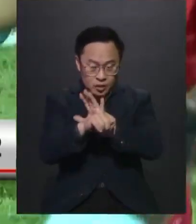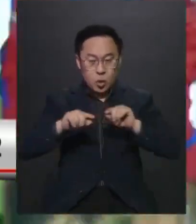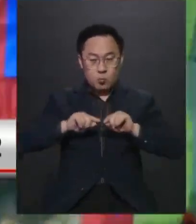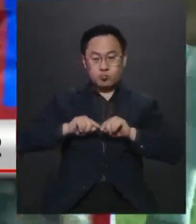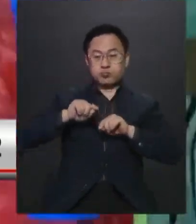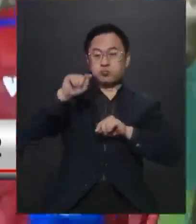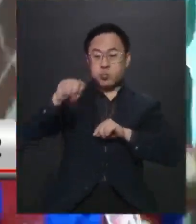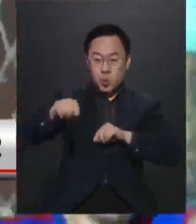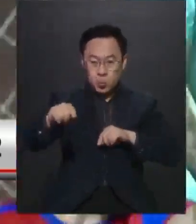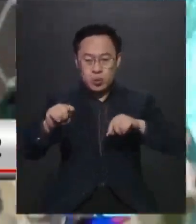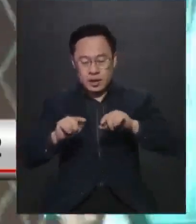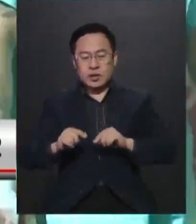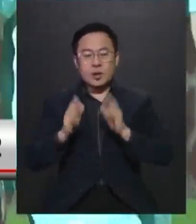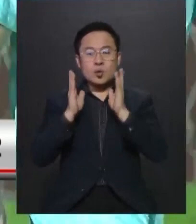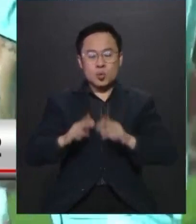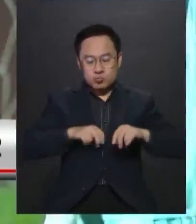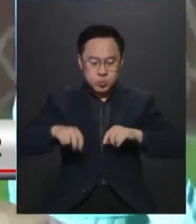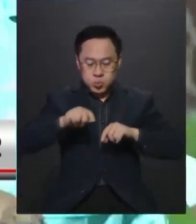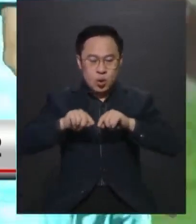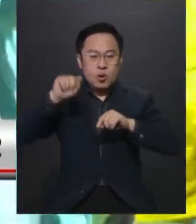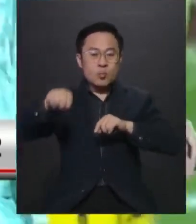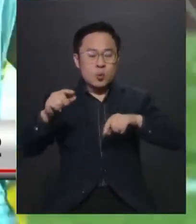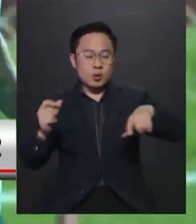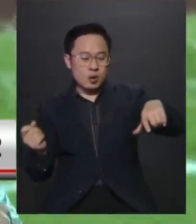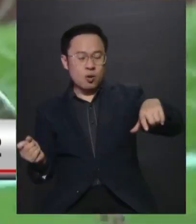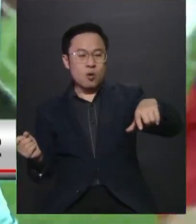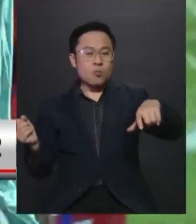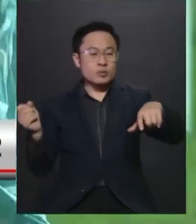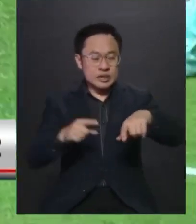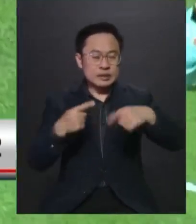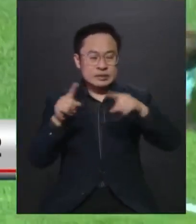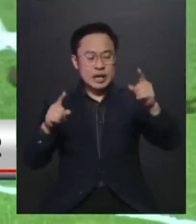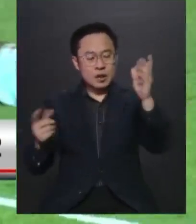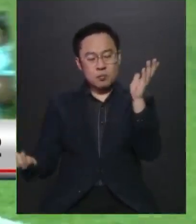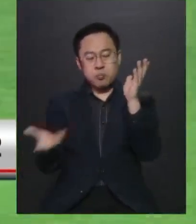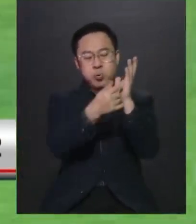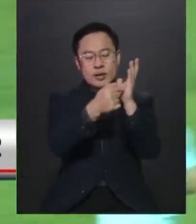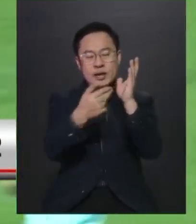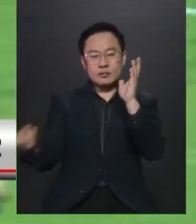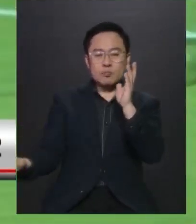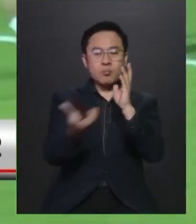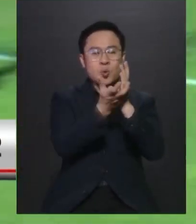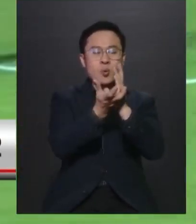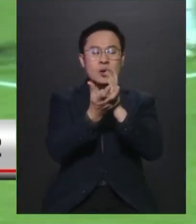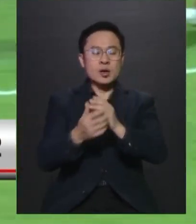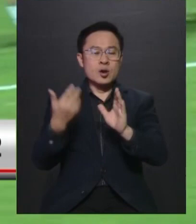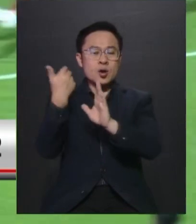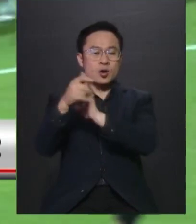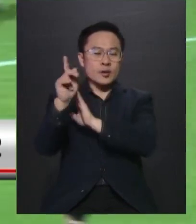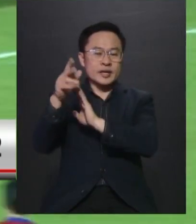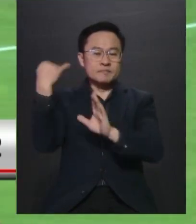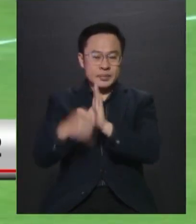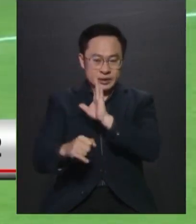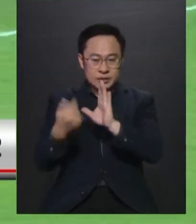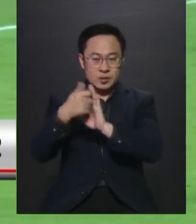ข้าไปแล้วก็เป็นแนวรับของขอนแก่นไปทำแฮนด์บอลนะครับผู้สินเช็ค VAR ครับนี่จังหวะเปิดเข้าไปครับแล้วธินก